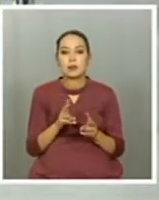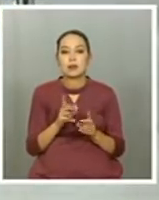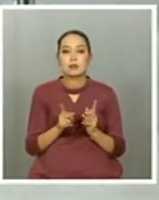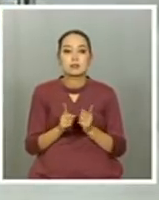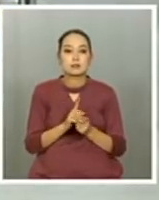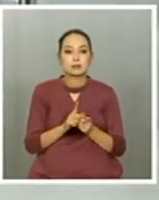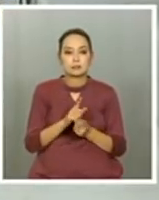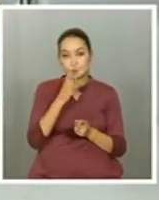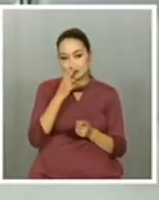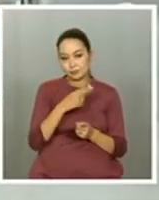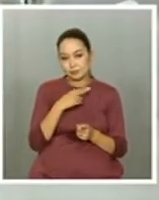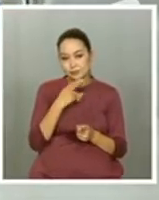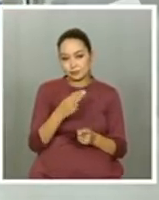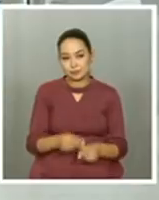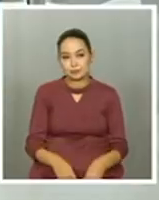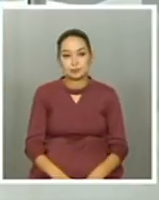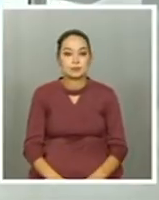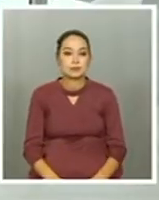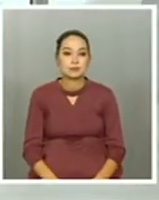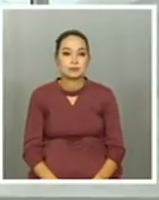байқаймыз.